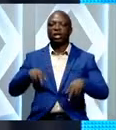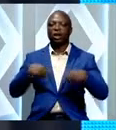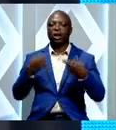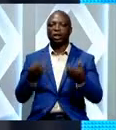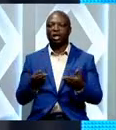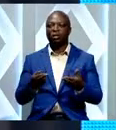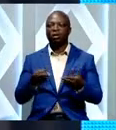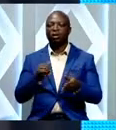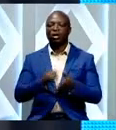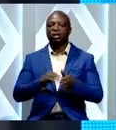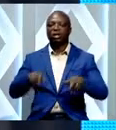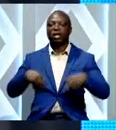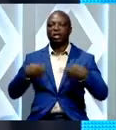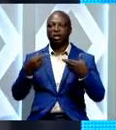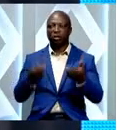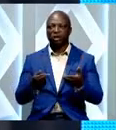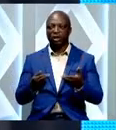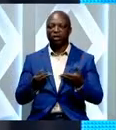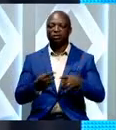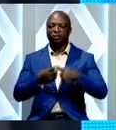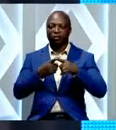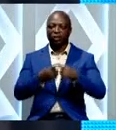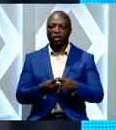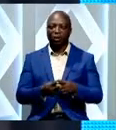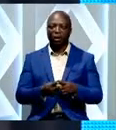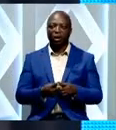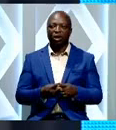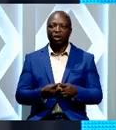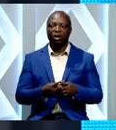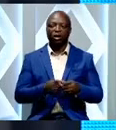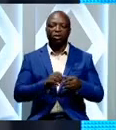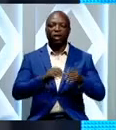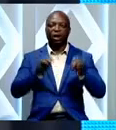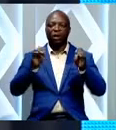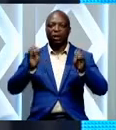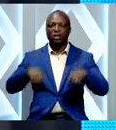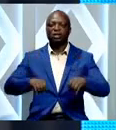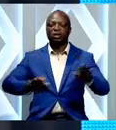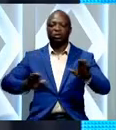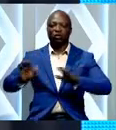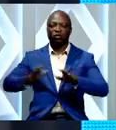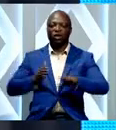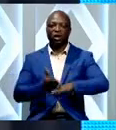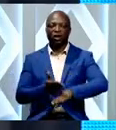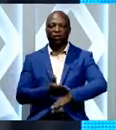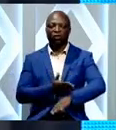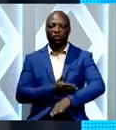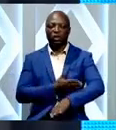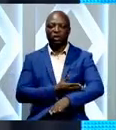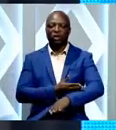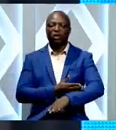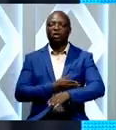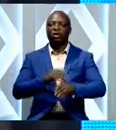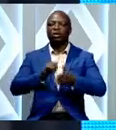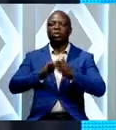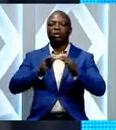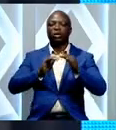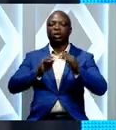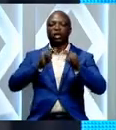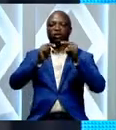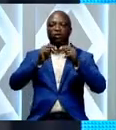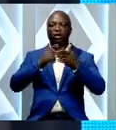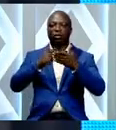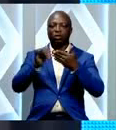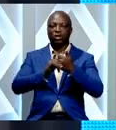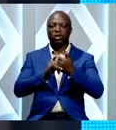cette rentabilité dépend notamment de la capacité de faire évoluer la taille des projets en